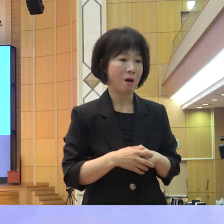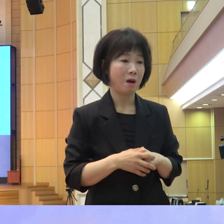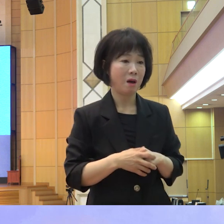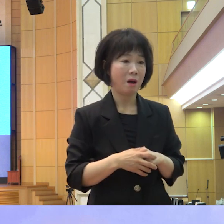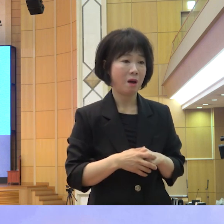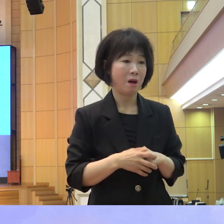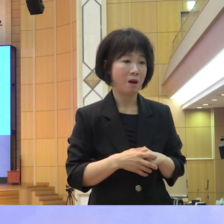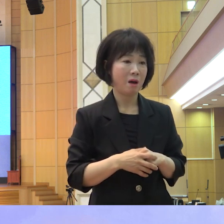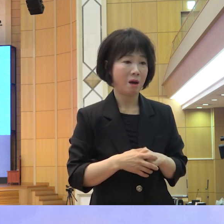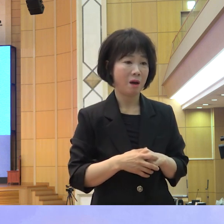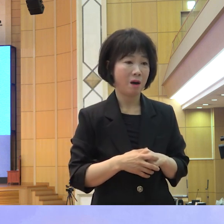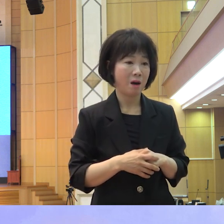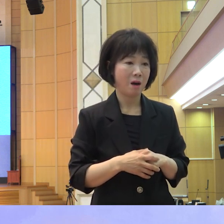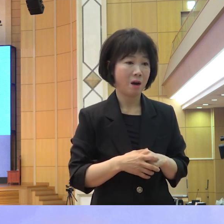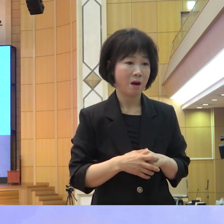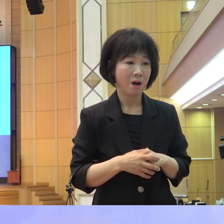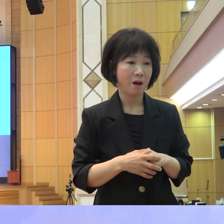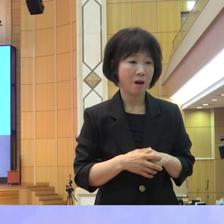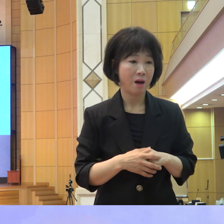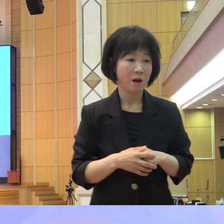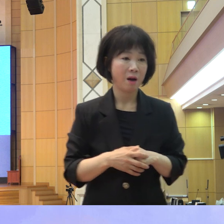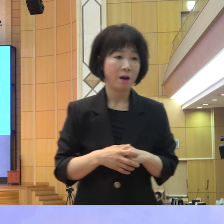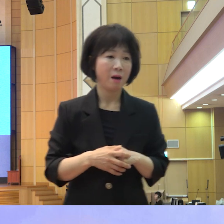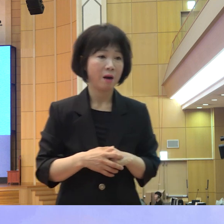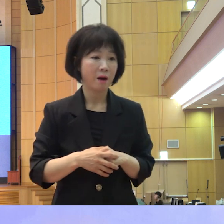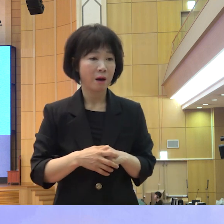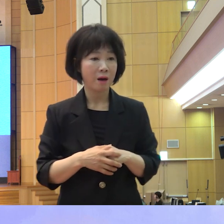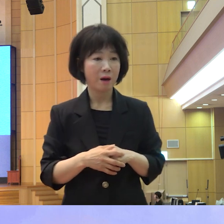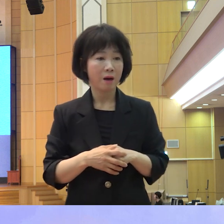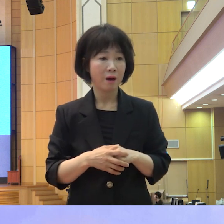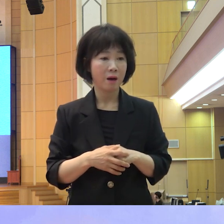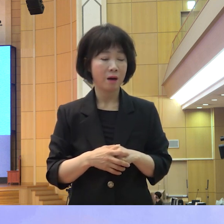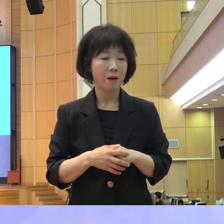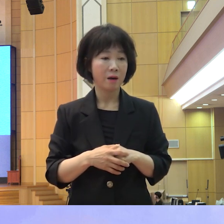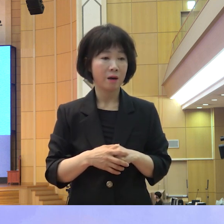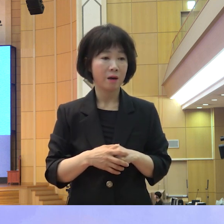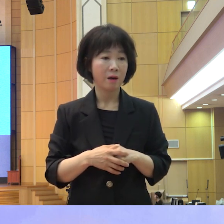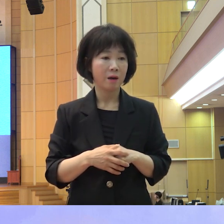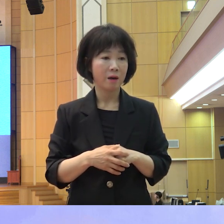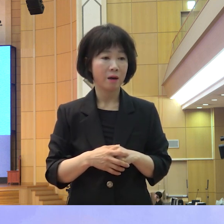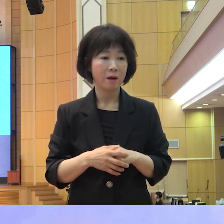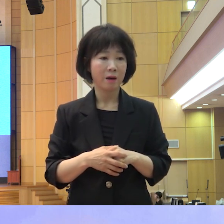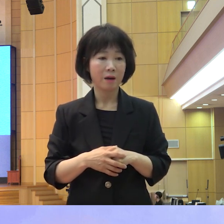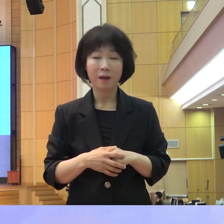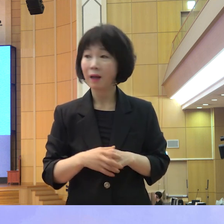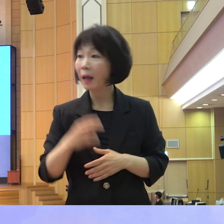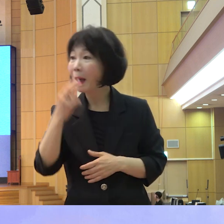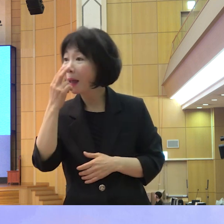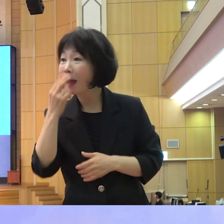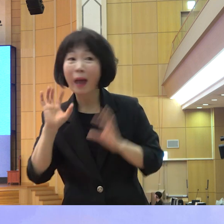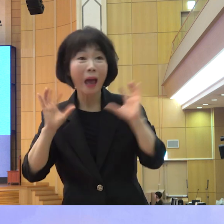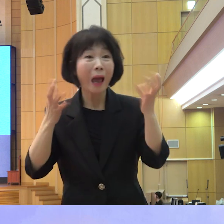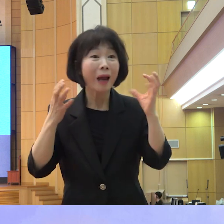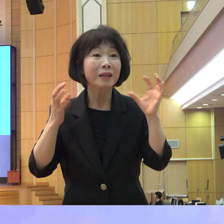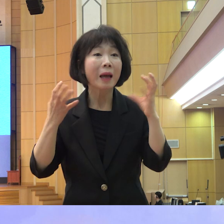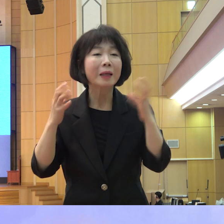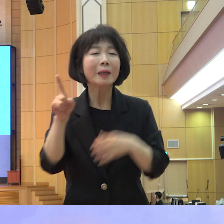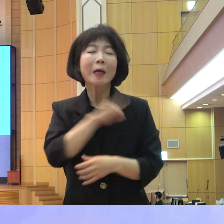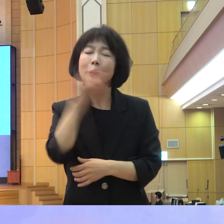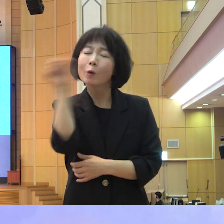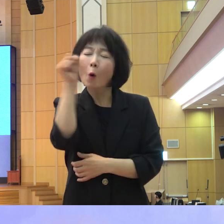하면서 선물을 이제 교회에서 준비를 했거든요. 또 고민이 많았어요. 왜냐하면 우리 어린아이들이 뭘 좋아할까?